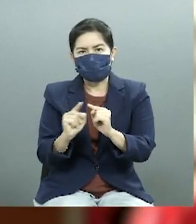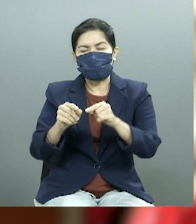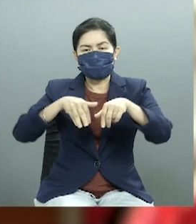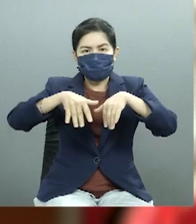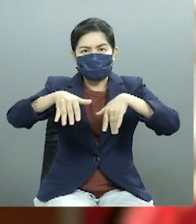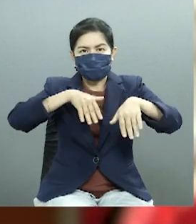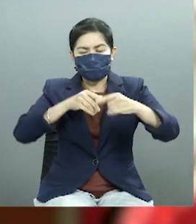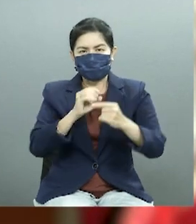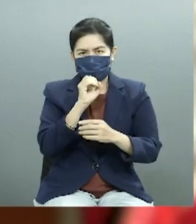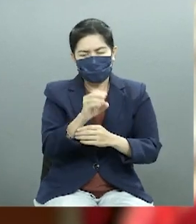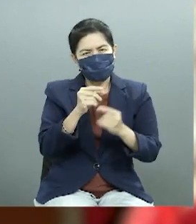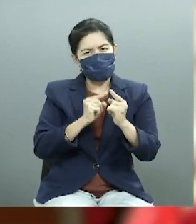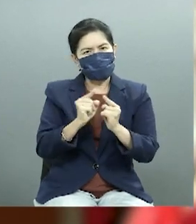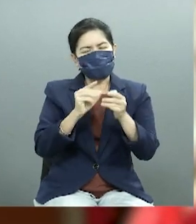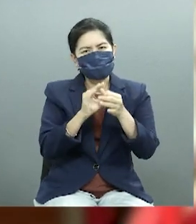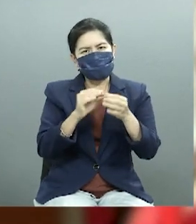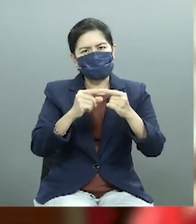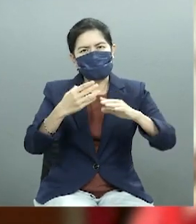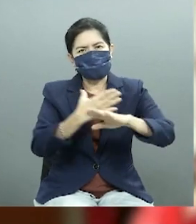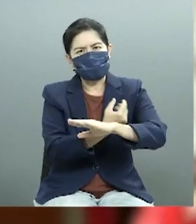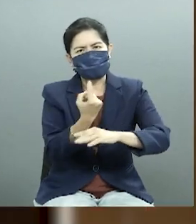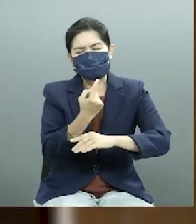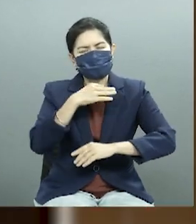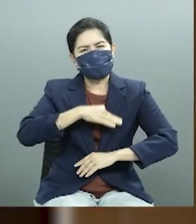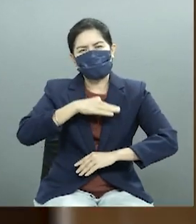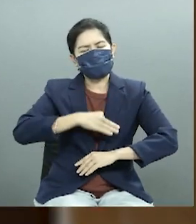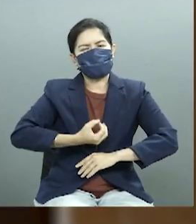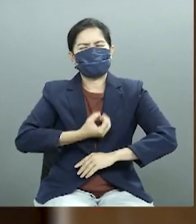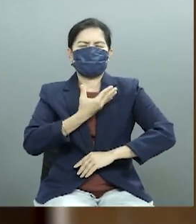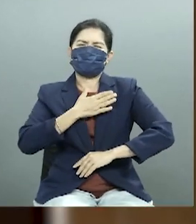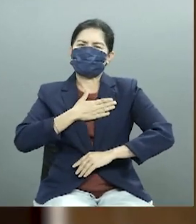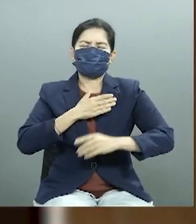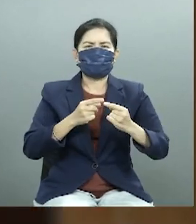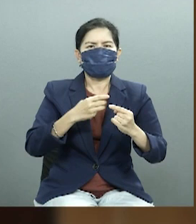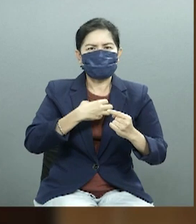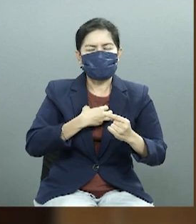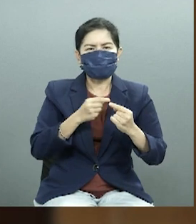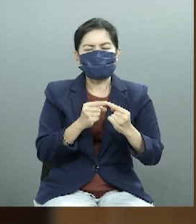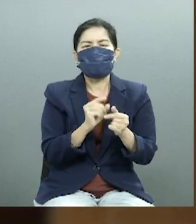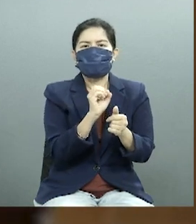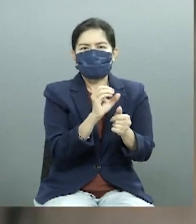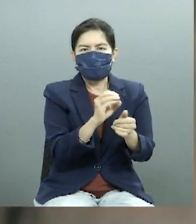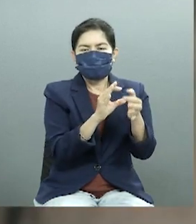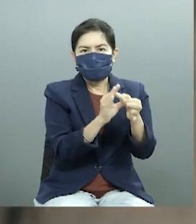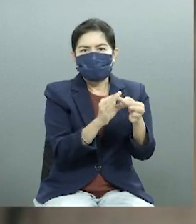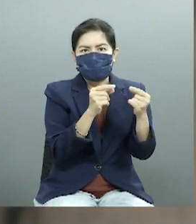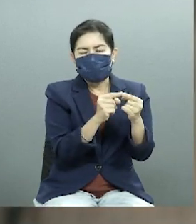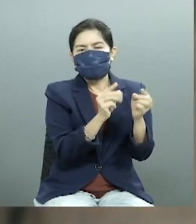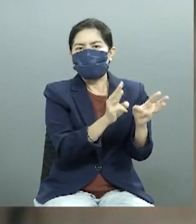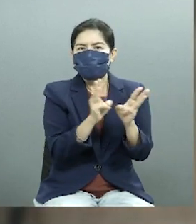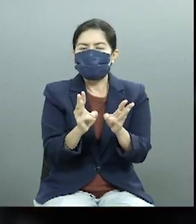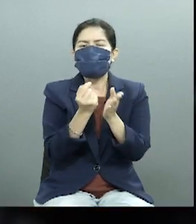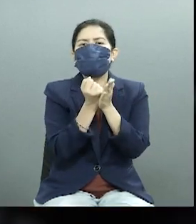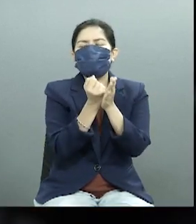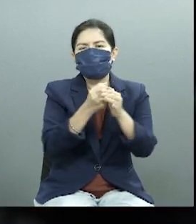ความเห็นอีกมุมนึงว่าพูดแต่เรื่องข่าวการเมืองแล้วรู้สึกเบื่อนำเสนอเรื่องช่วยชาวบ้านดีกว่าหรือคุณผู้ชมท่านนี้ก็ตั้